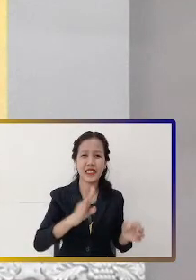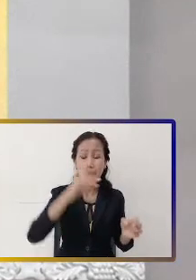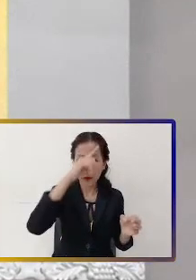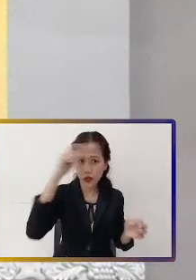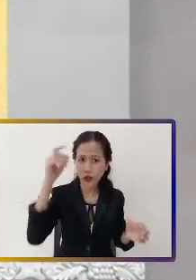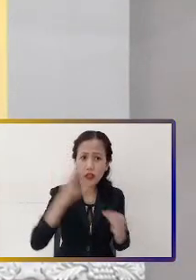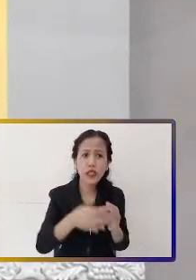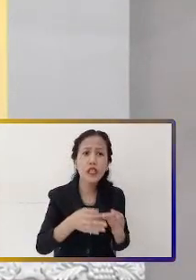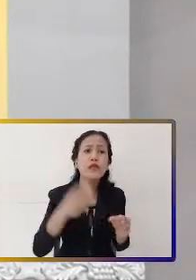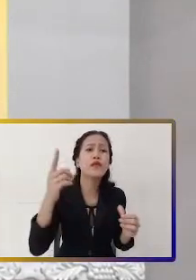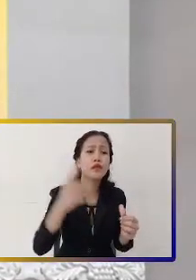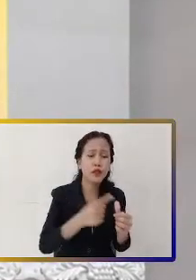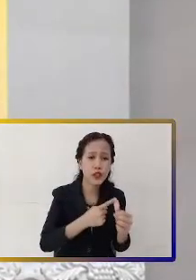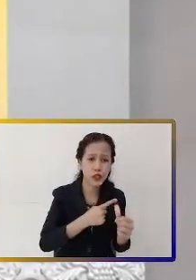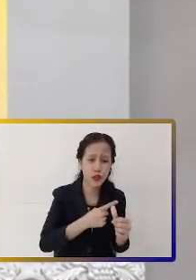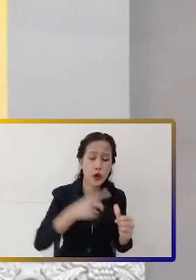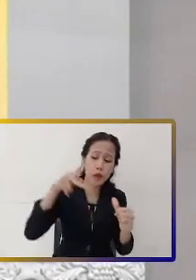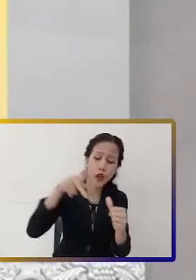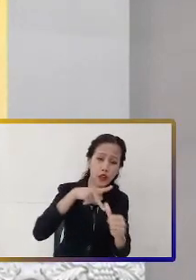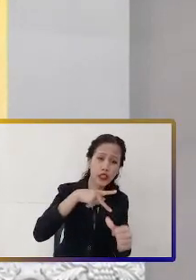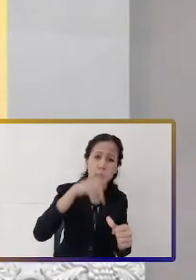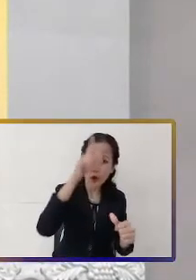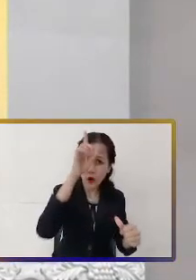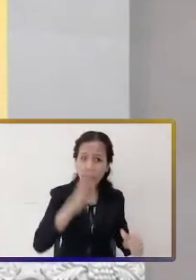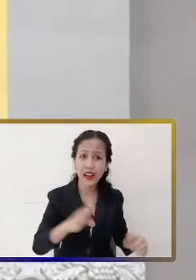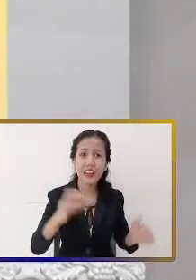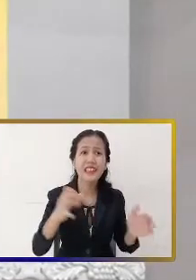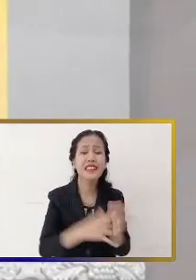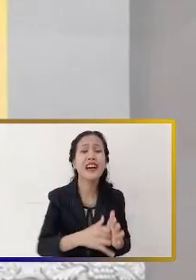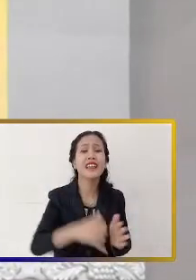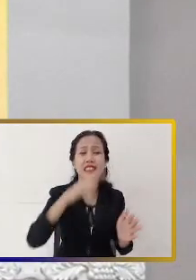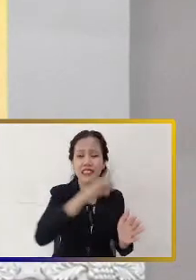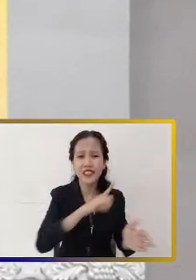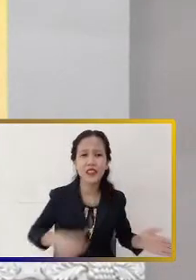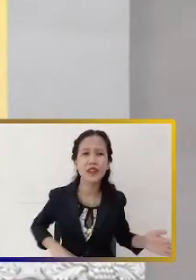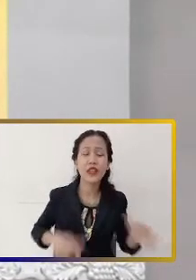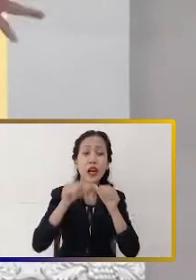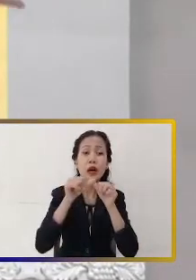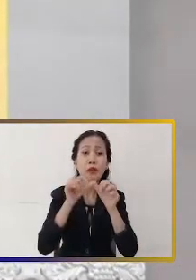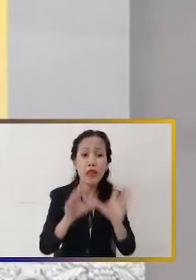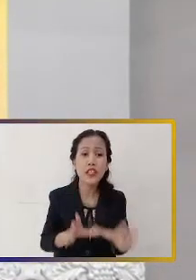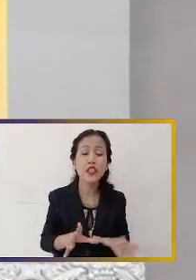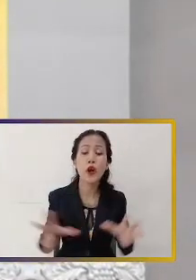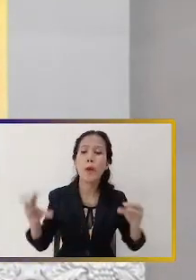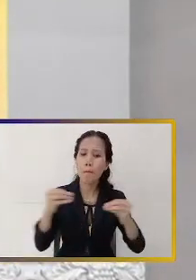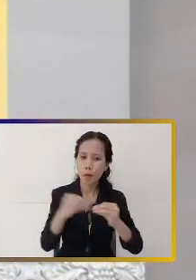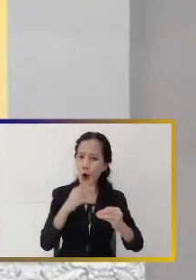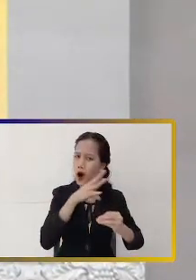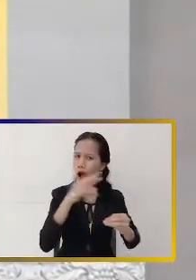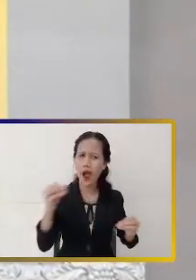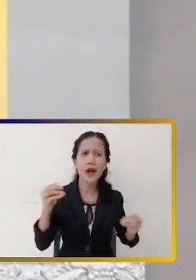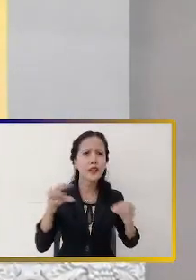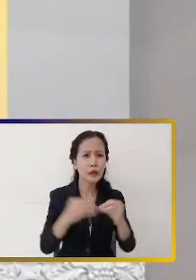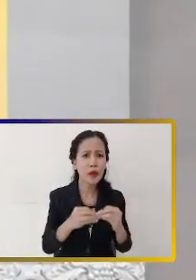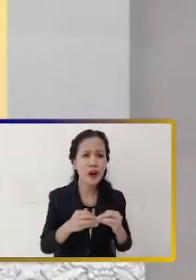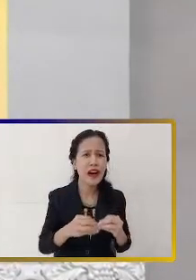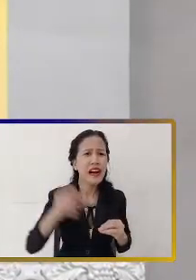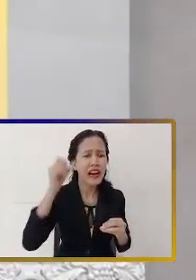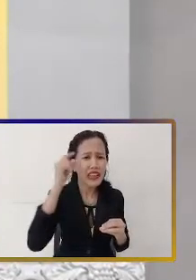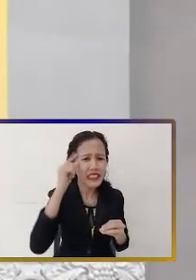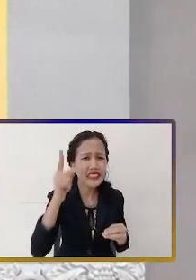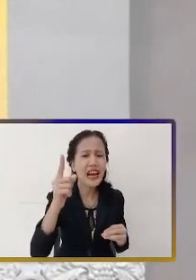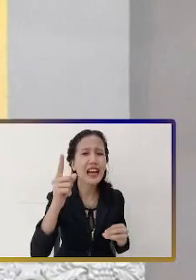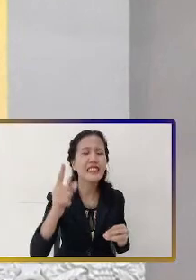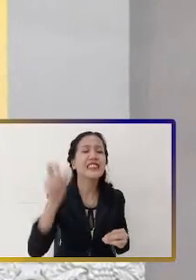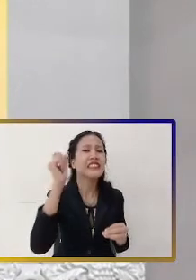first the kingdom of God, the Lord will give you the freebies. Somebody can testify. Ilang freebies na